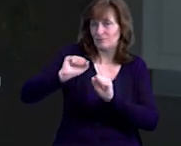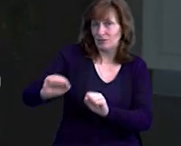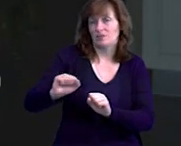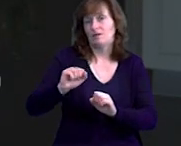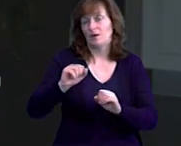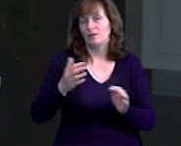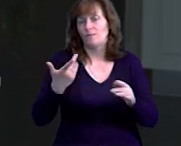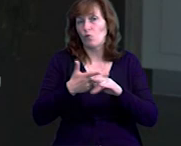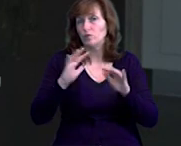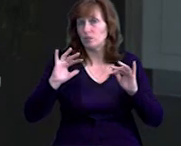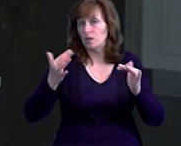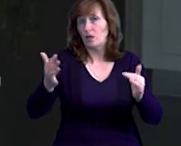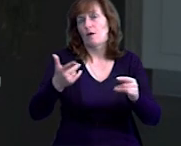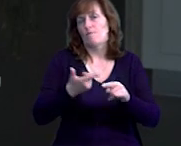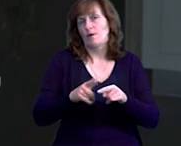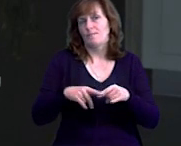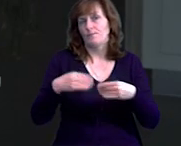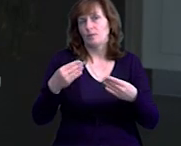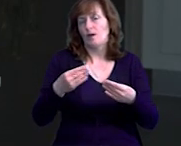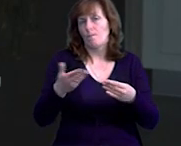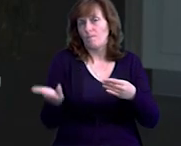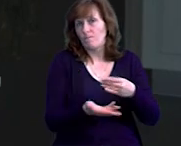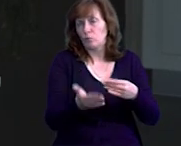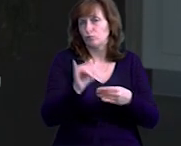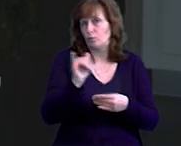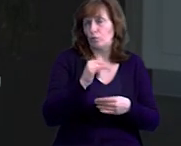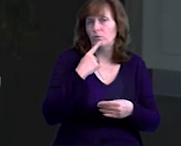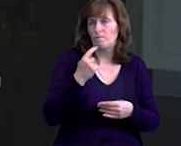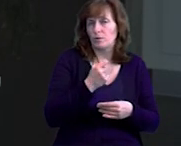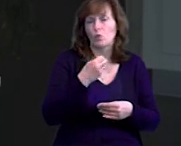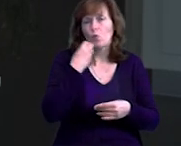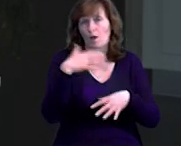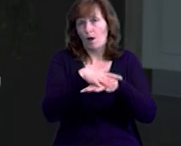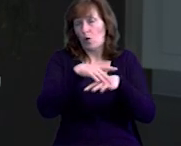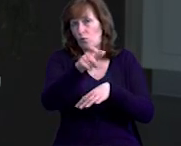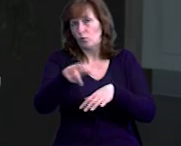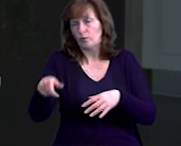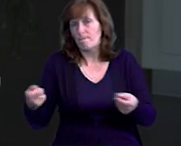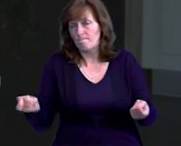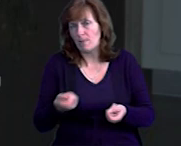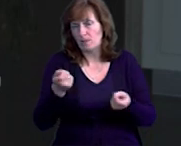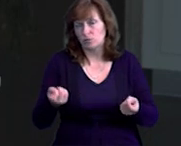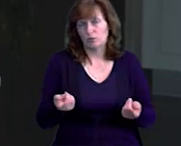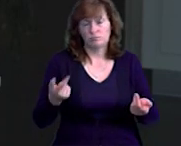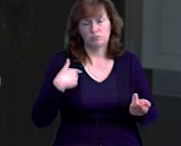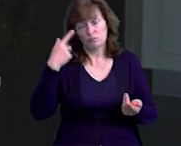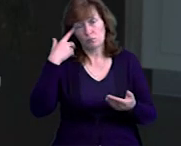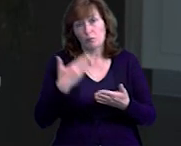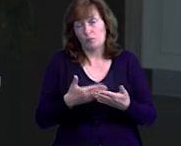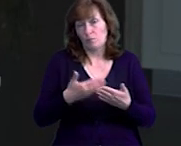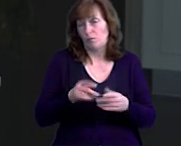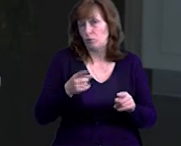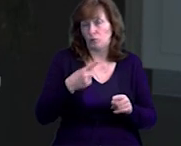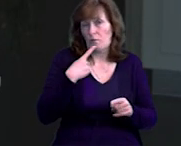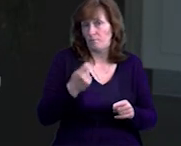подій, дерева видалялися на вихідні, можливо, коли менше людей. Ну, я тільки можу припускати,